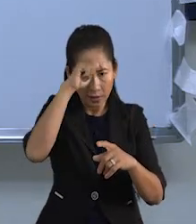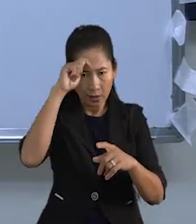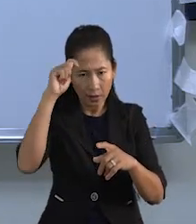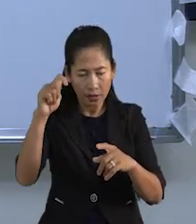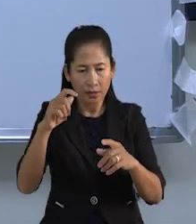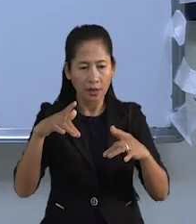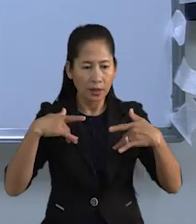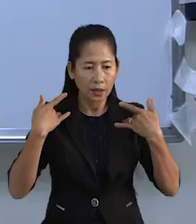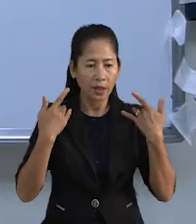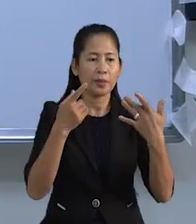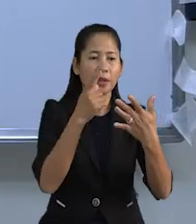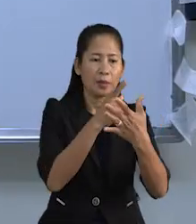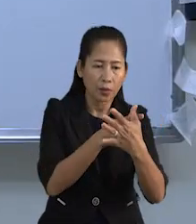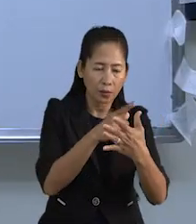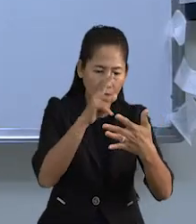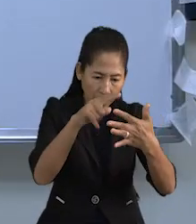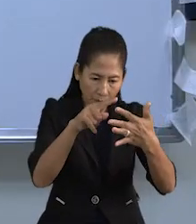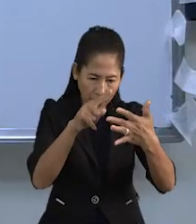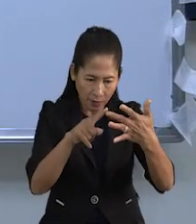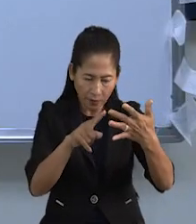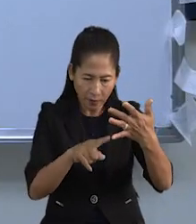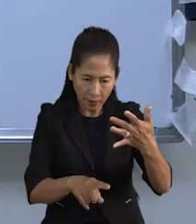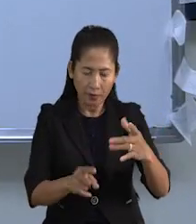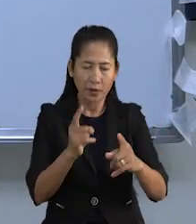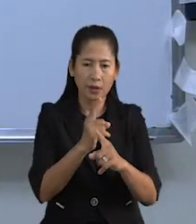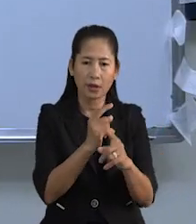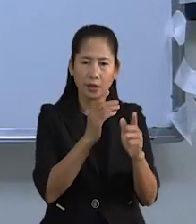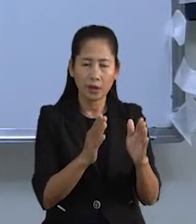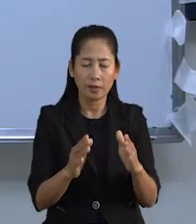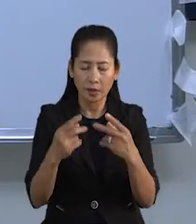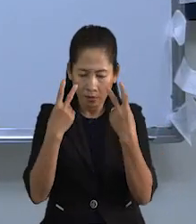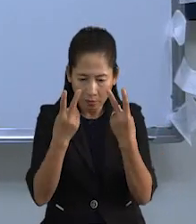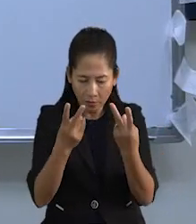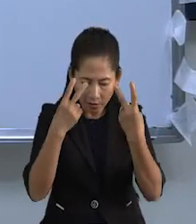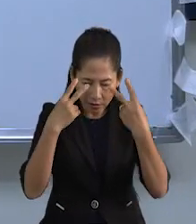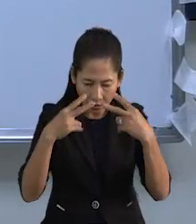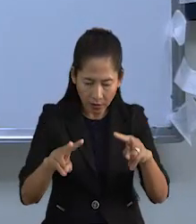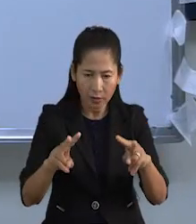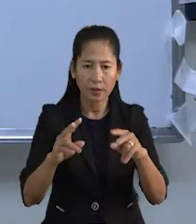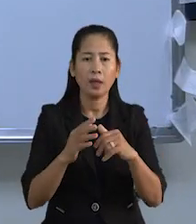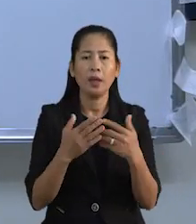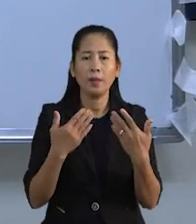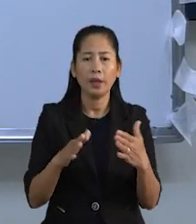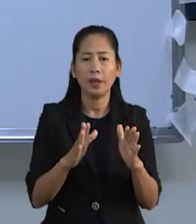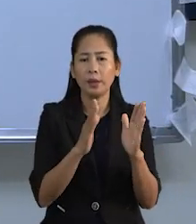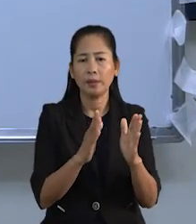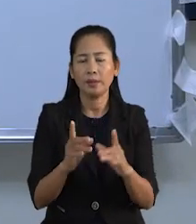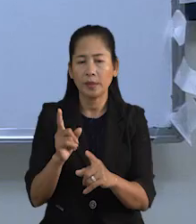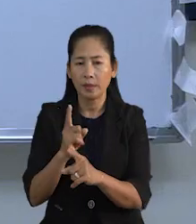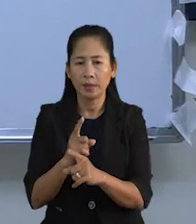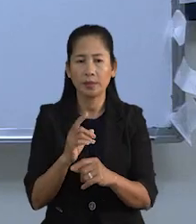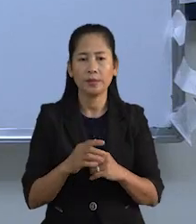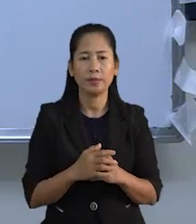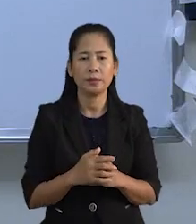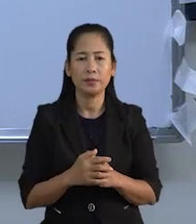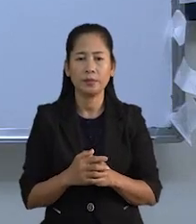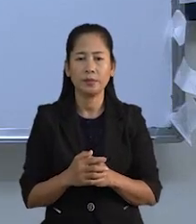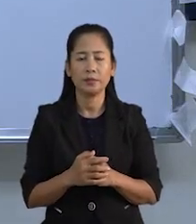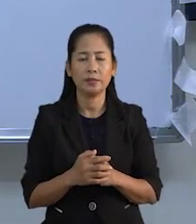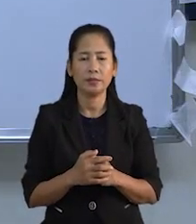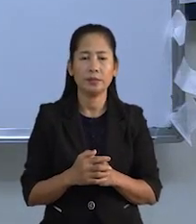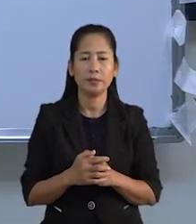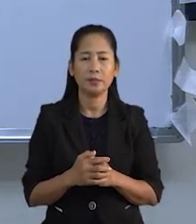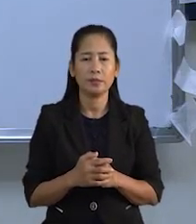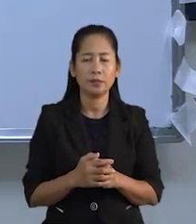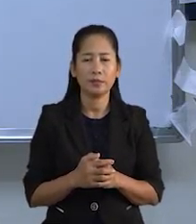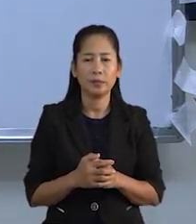ការណ៍ណាមុនព្រឹត្តិការណ៍ណាក្រោយណាគឺយើងត្រូវពិនិត្យសង្កេតណាហើយរៀបចំឲ្យបានត្រឹមត្រូវបាទ